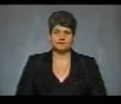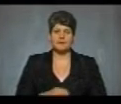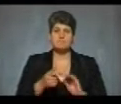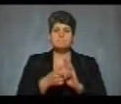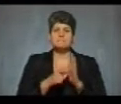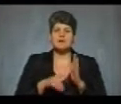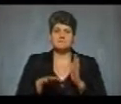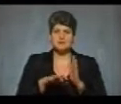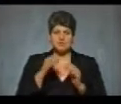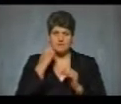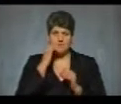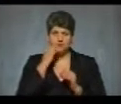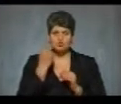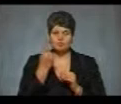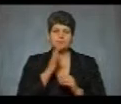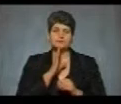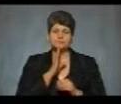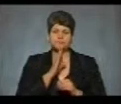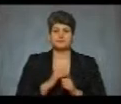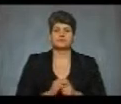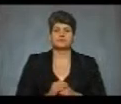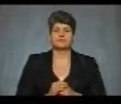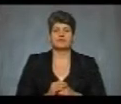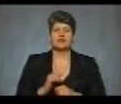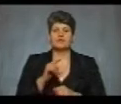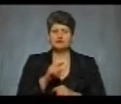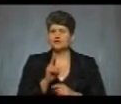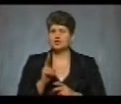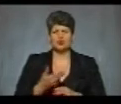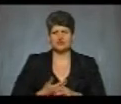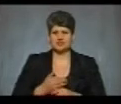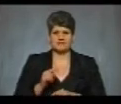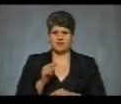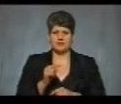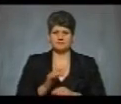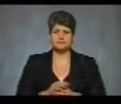Приміщення бабусі, у неї з дівчат, воно там ніхто не живе.